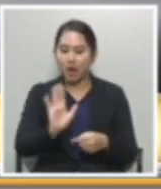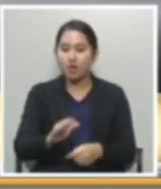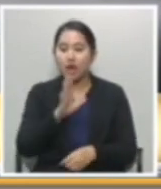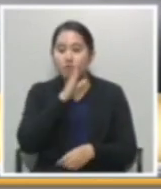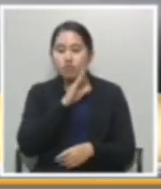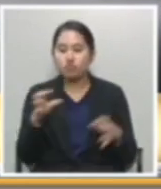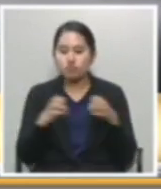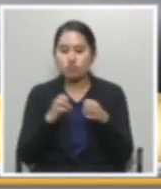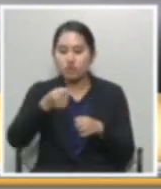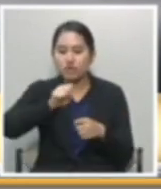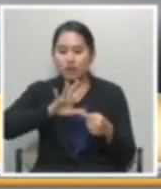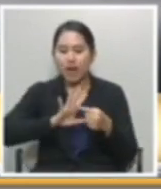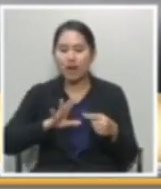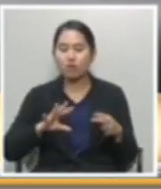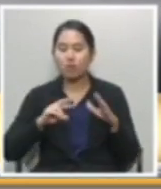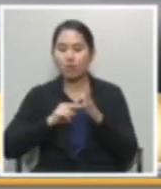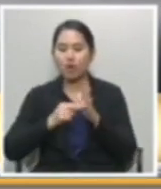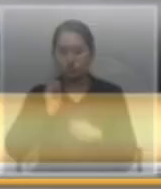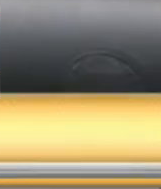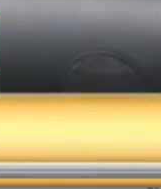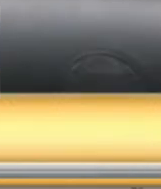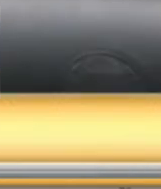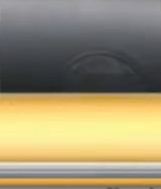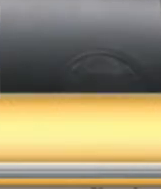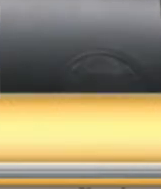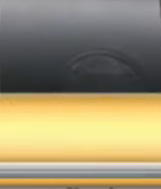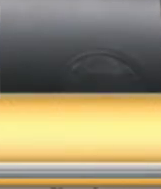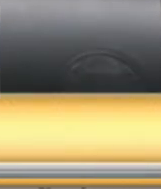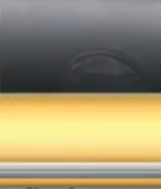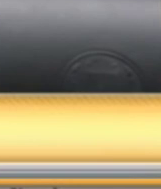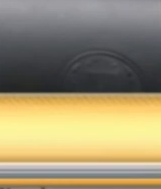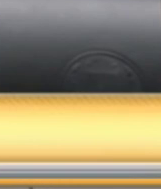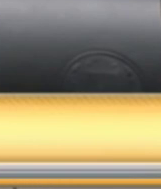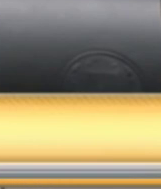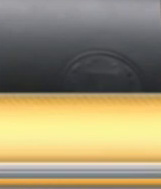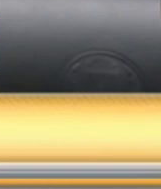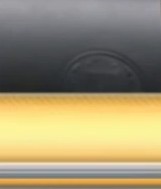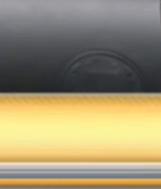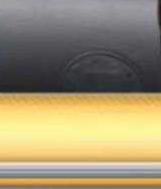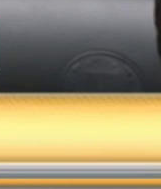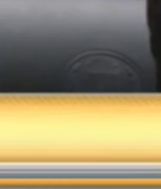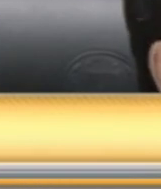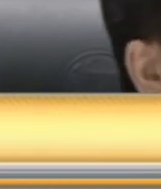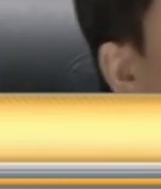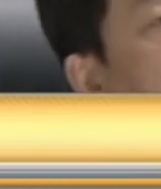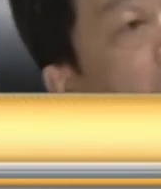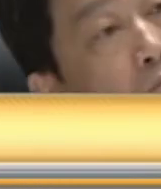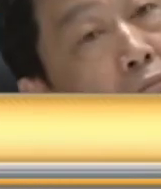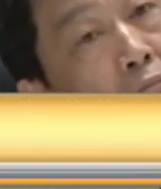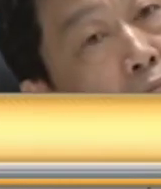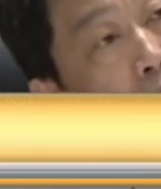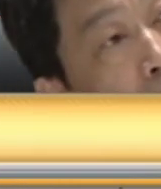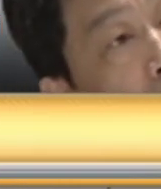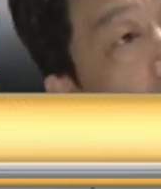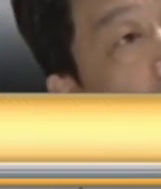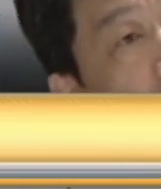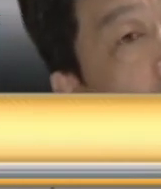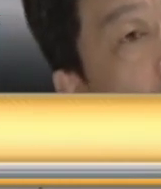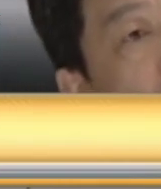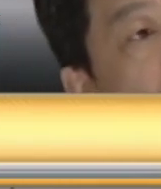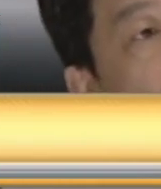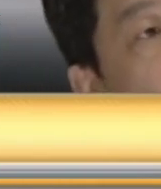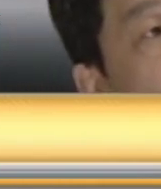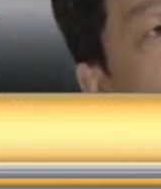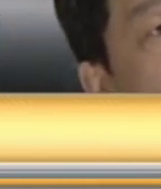ไหร่เราก็จำเป็นที่จะต้องพูดนะครับนะหรือกรณีที่ท่านประธานนะครับยอมรับร่